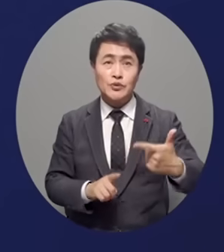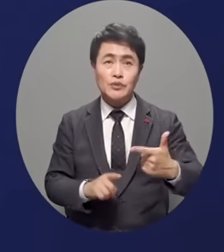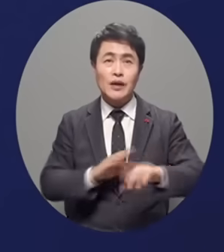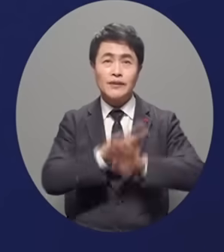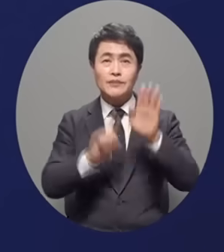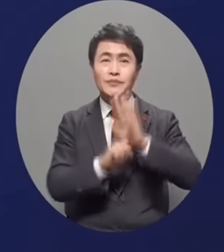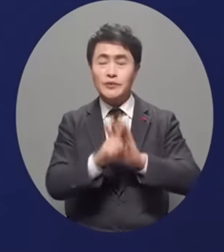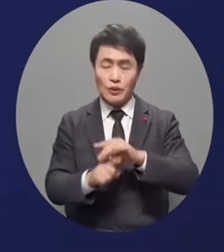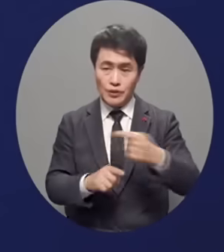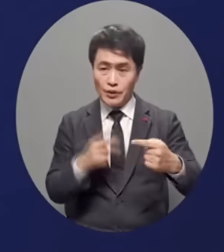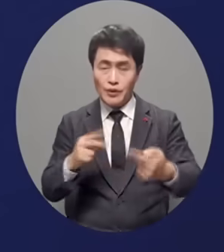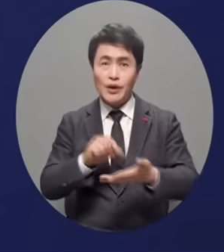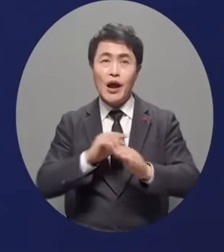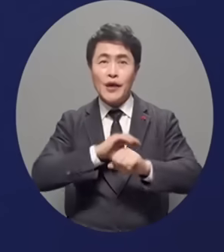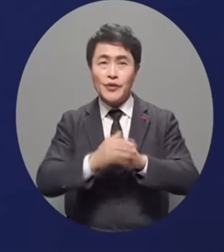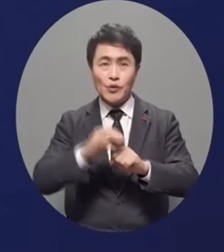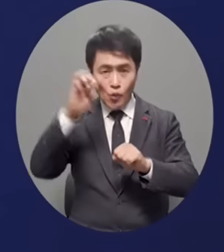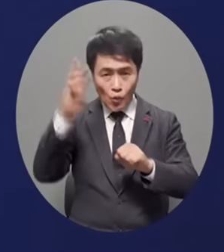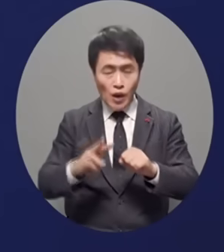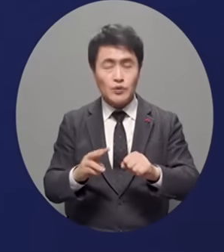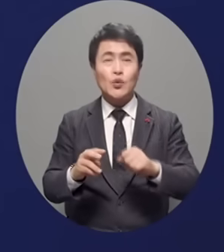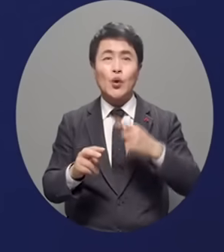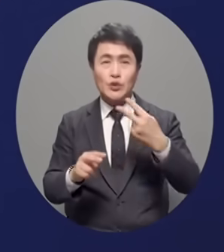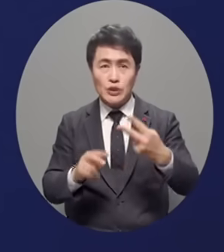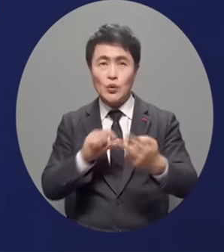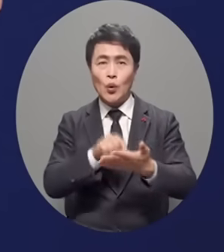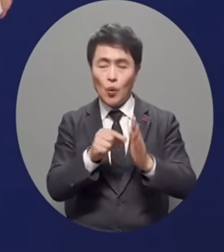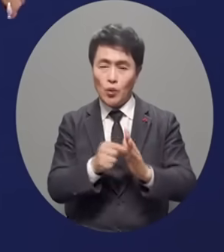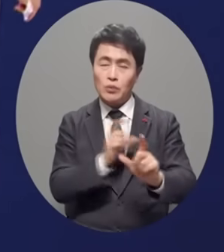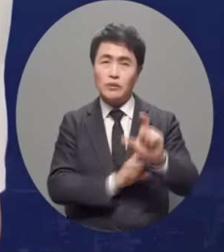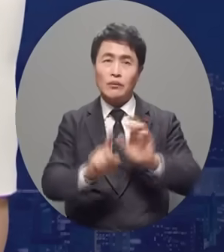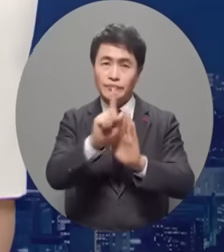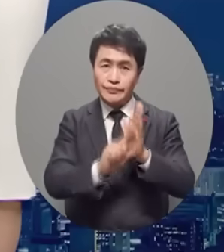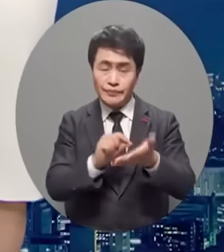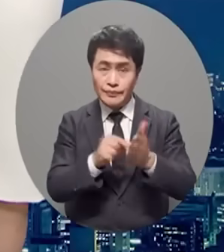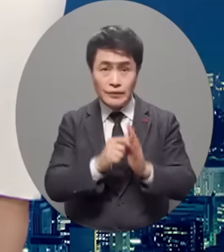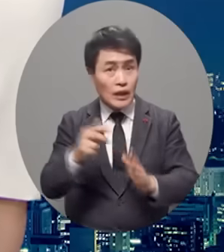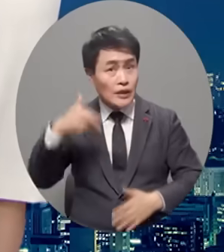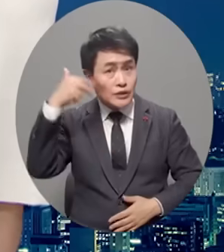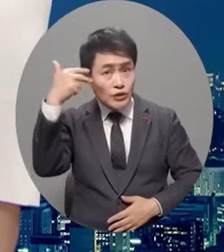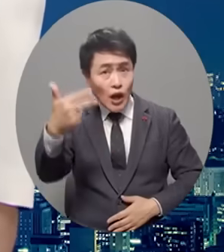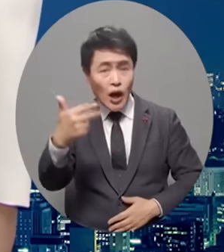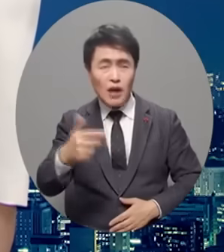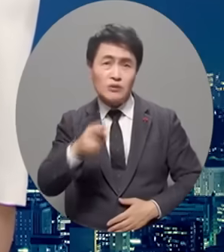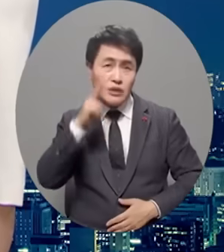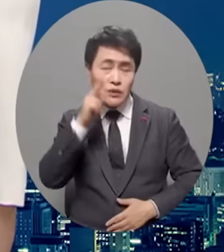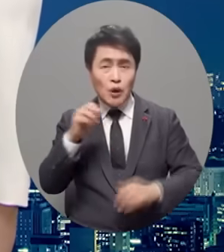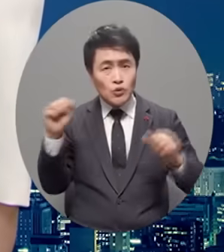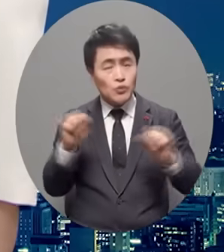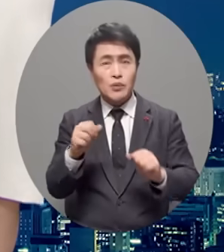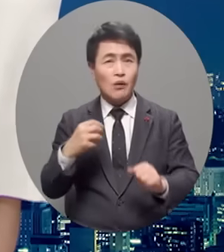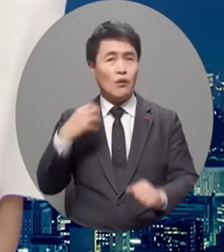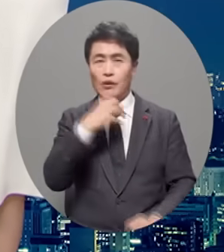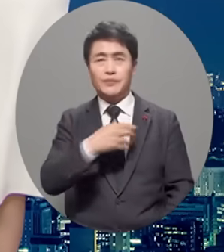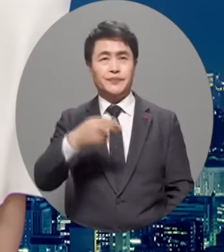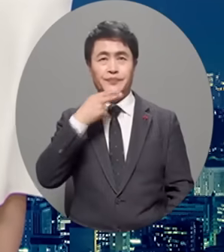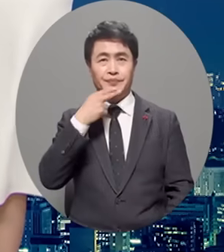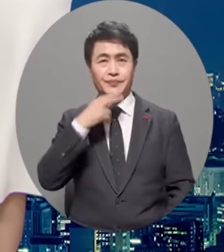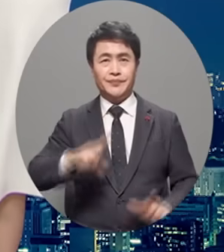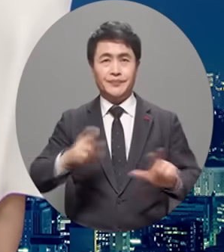영하 2도, 대구와 광주 2도로 오늘보다 높겠습니다. 다음 주에도 심한 한파 걱정은